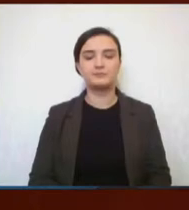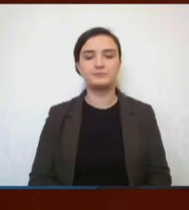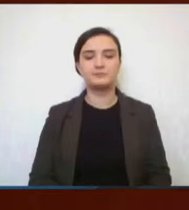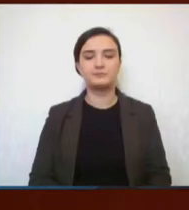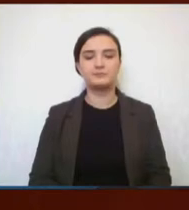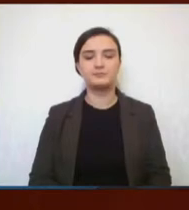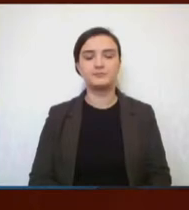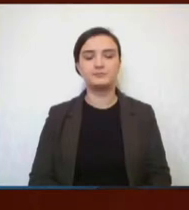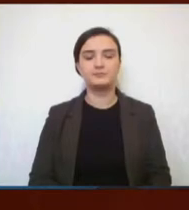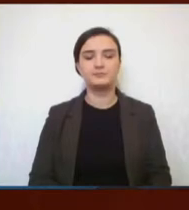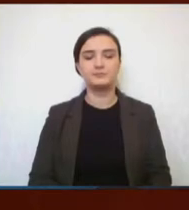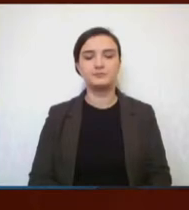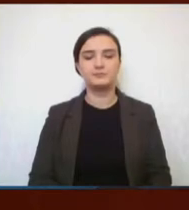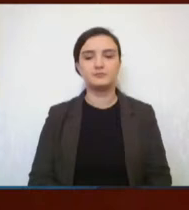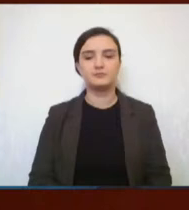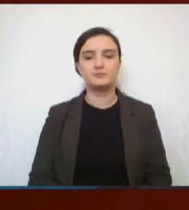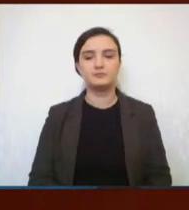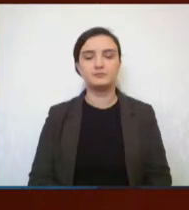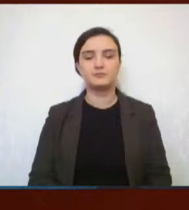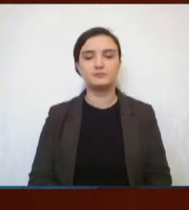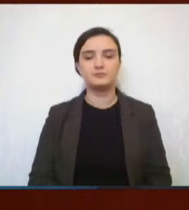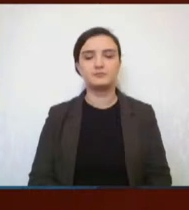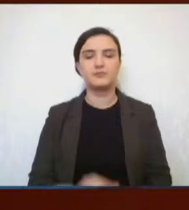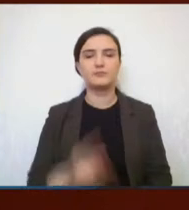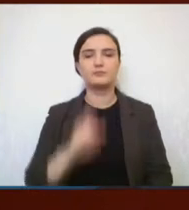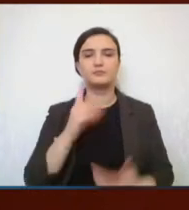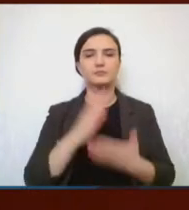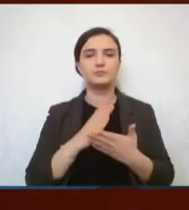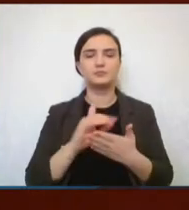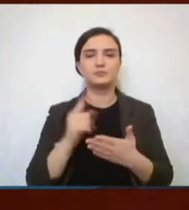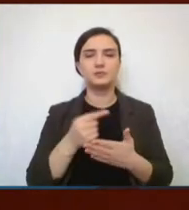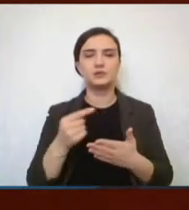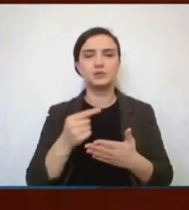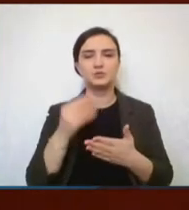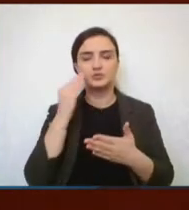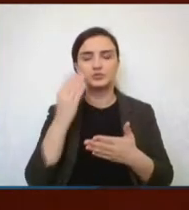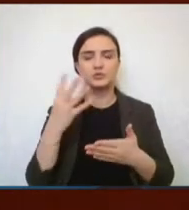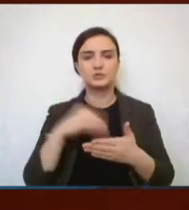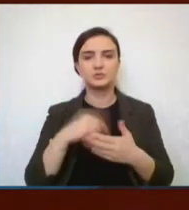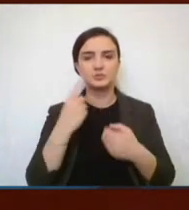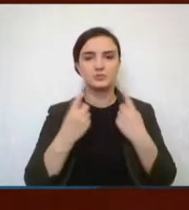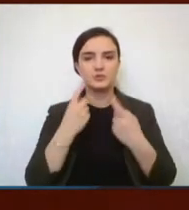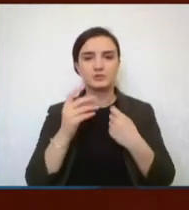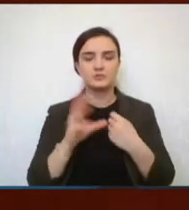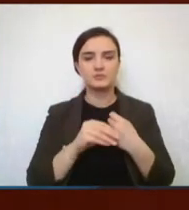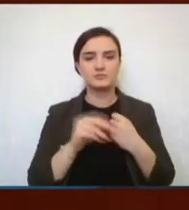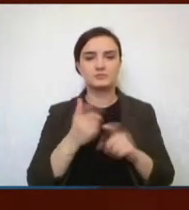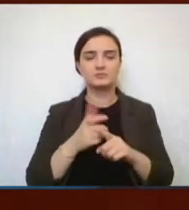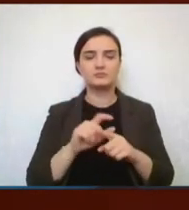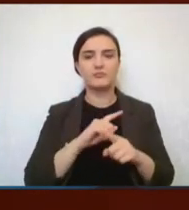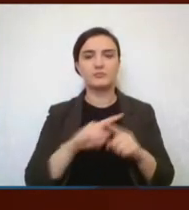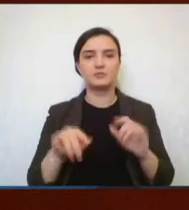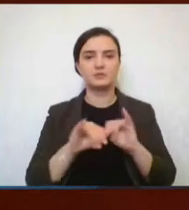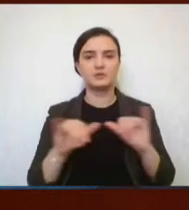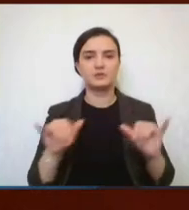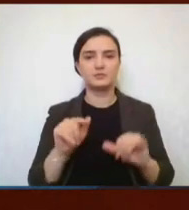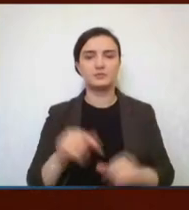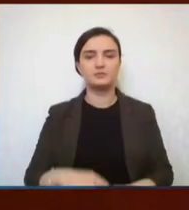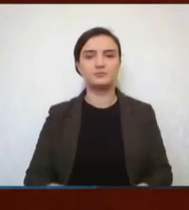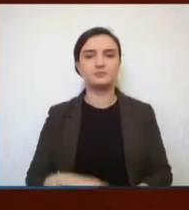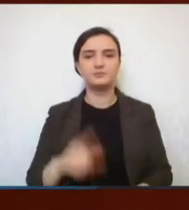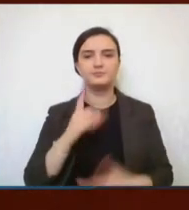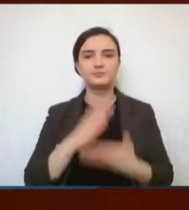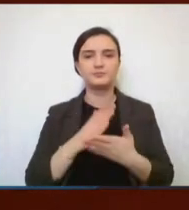კითხვას. რატომ არის, რომ ნეგატიური შინაარსის ინფორმაცია ძალიან სტრაფად ვრცელდება. Რატომ არის რომ